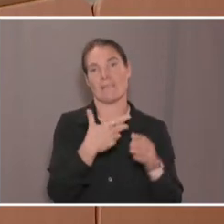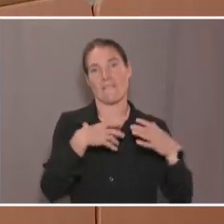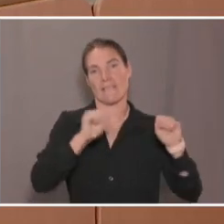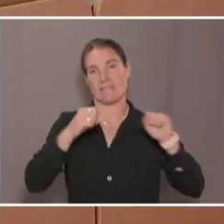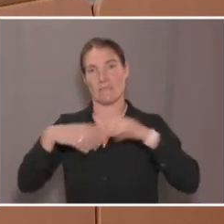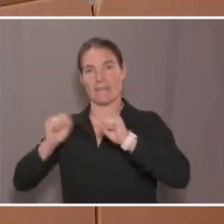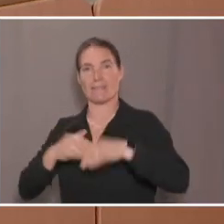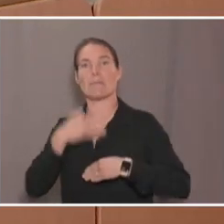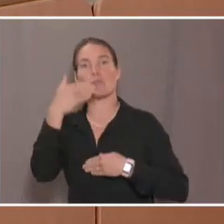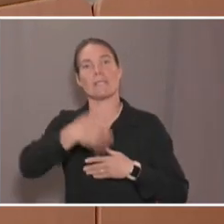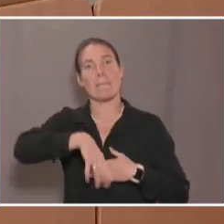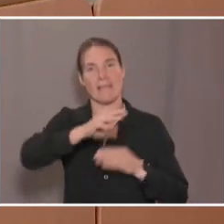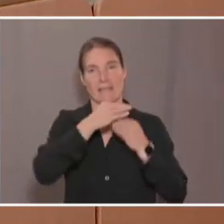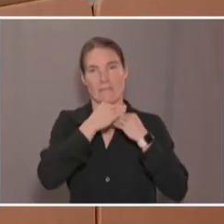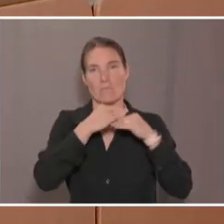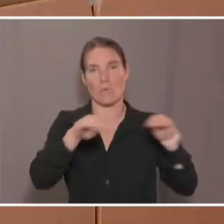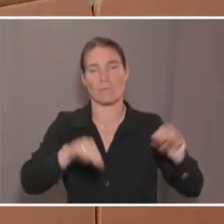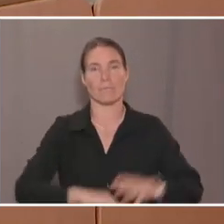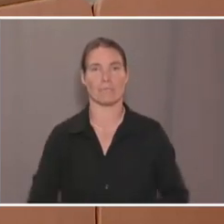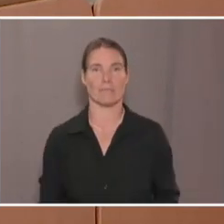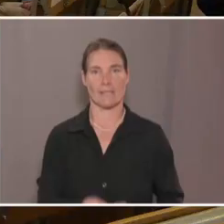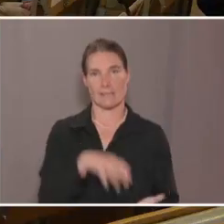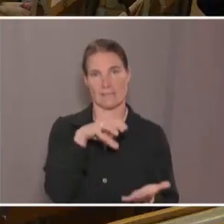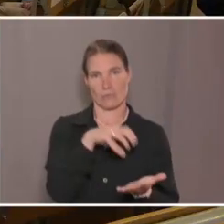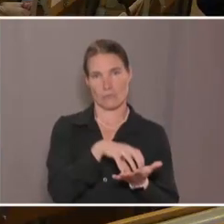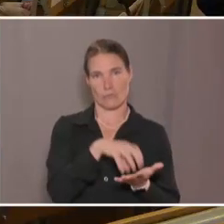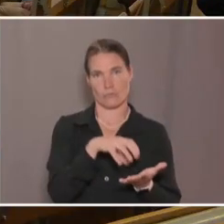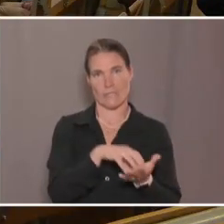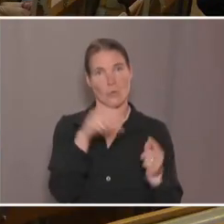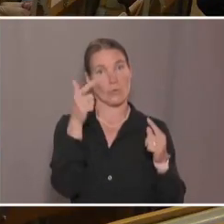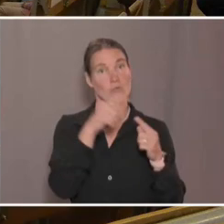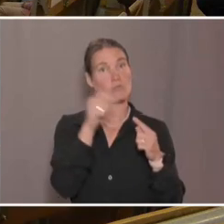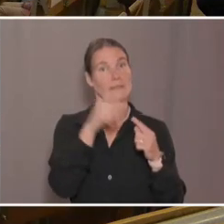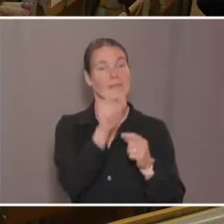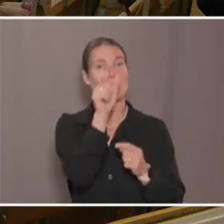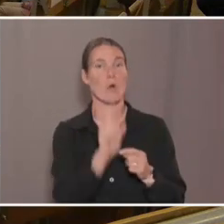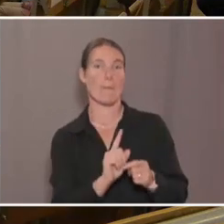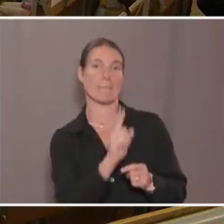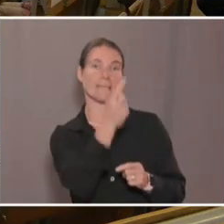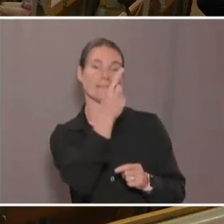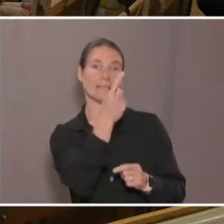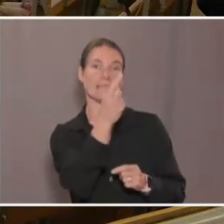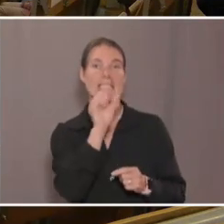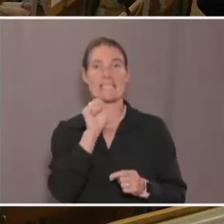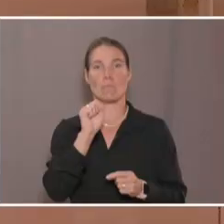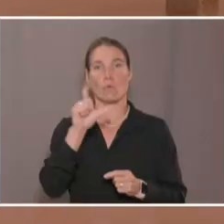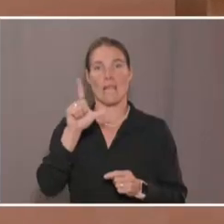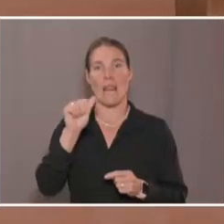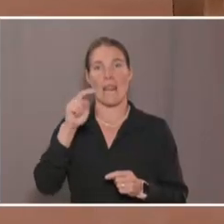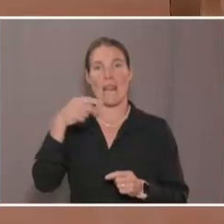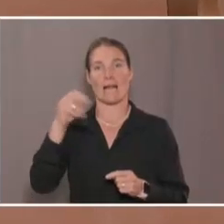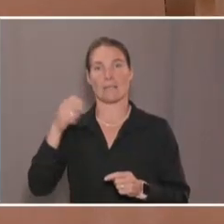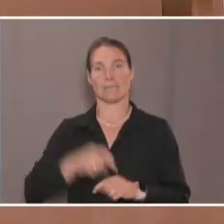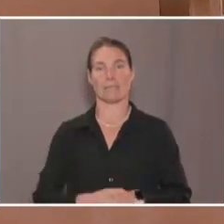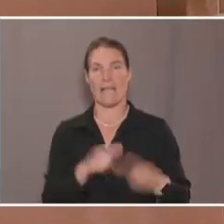später mehr. Die Stadt schickt die höchste Spitze, unsere Oberbürgermeisterin Simone, herzlich willkommen bei uns. Es freut